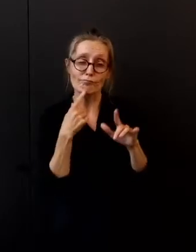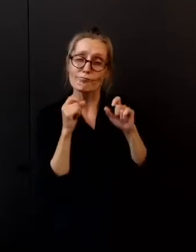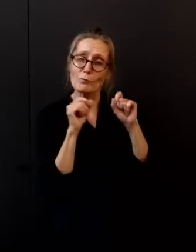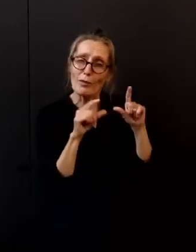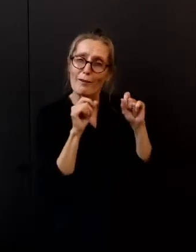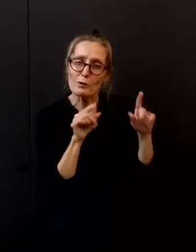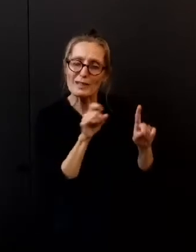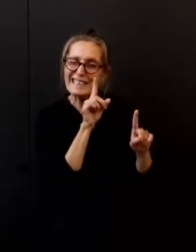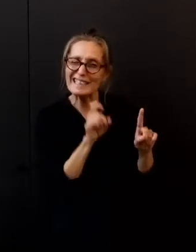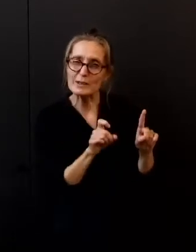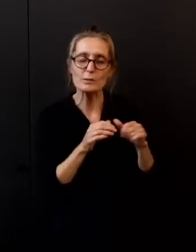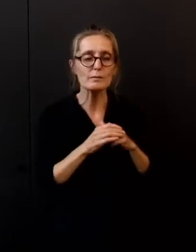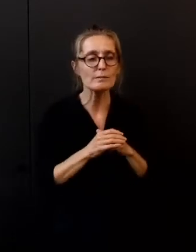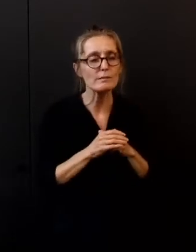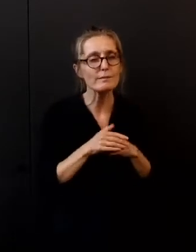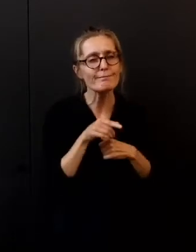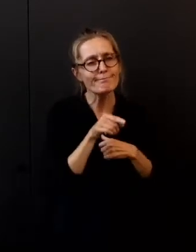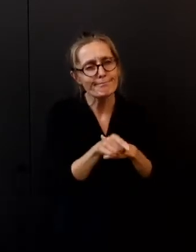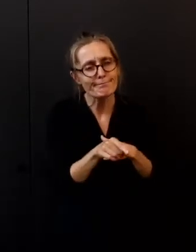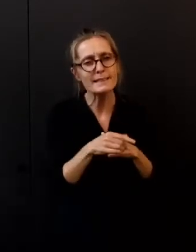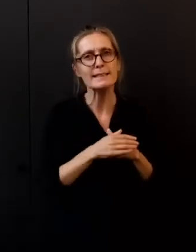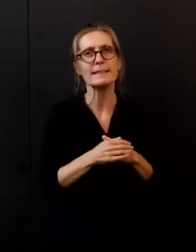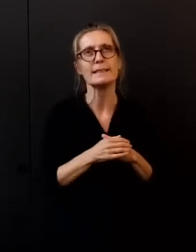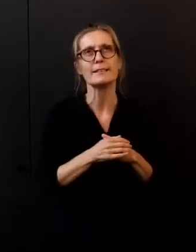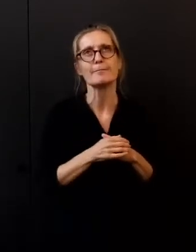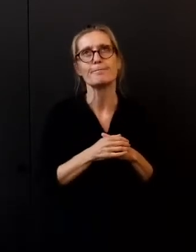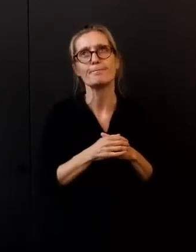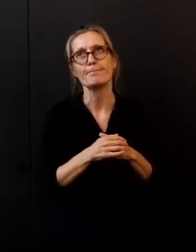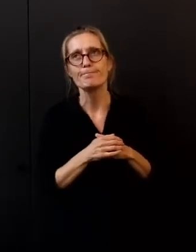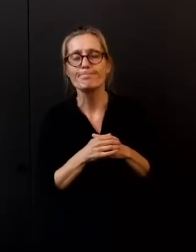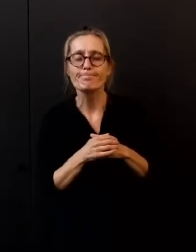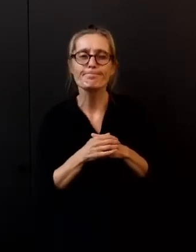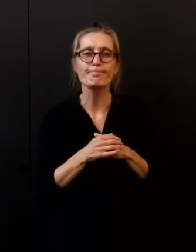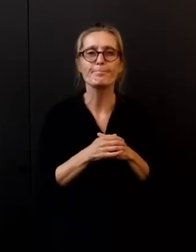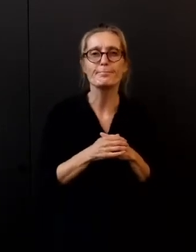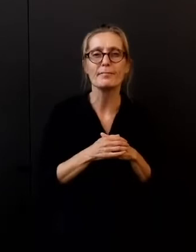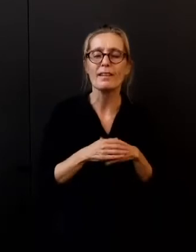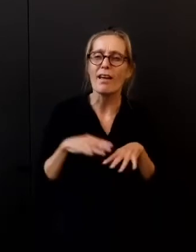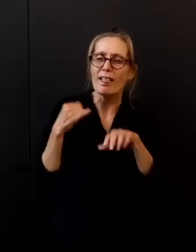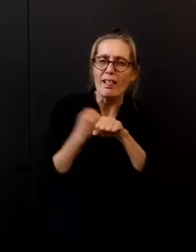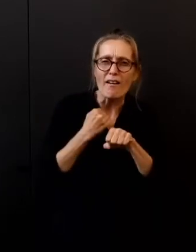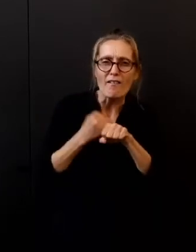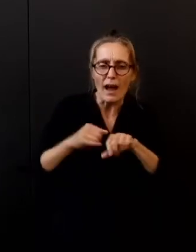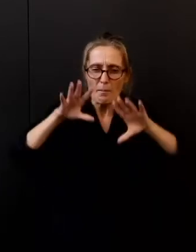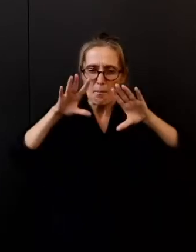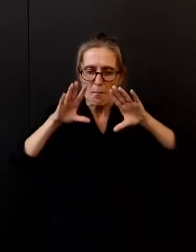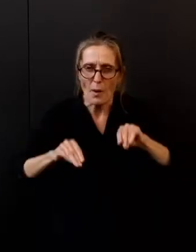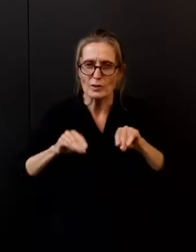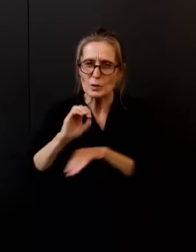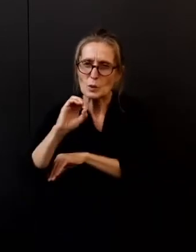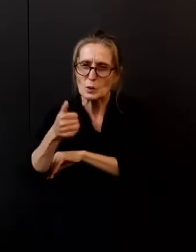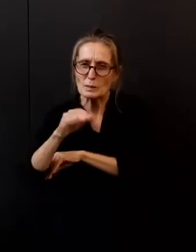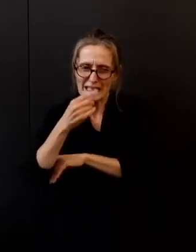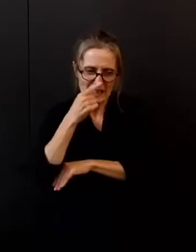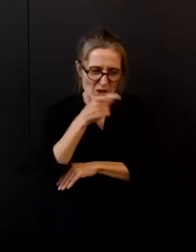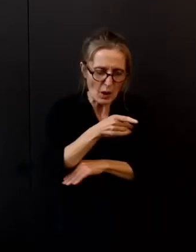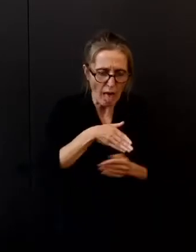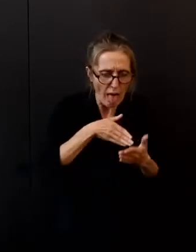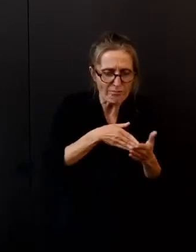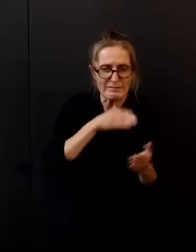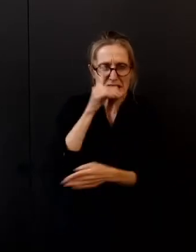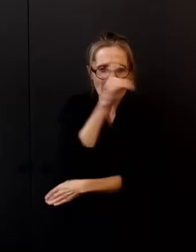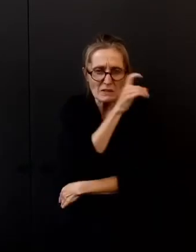entretien, mais est-ce que ça a été plus difficile pour toi pour pouvoir trouver tes postes? Est-ce que ça a été difficile dans le numérique pour toi ou pas du tout?